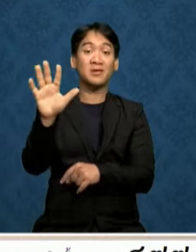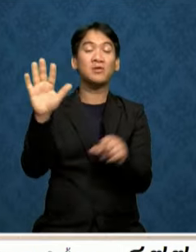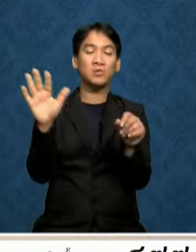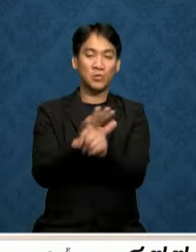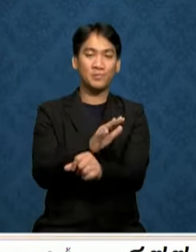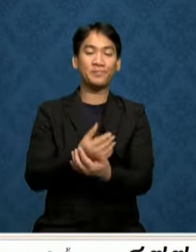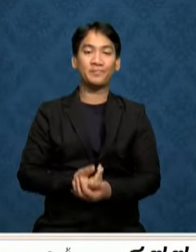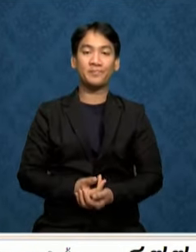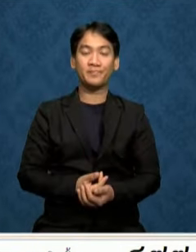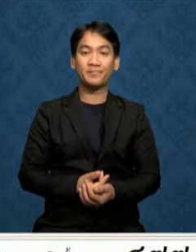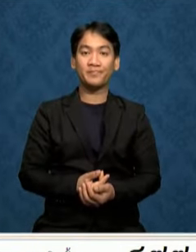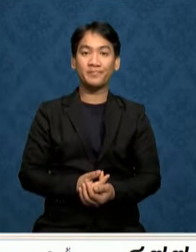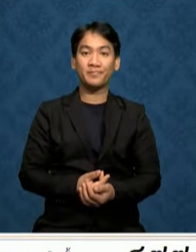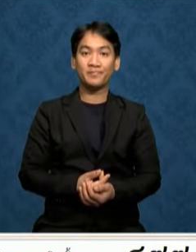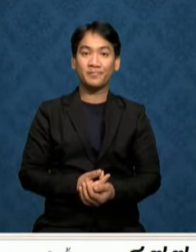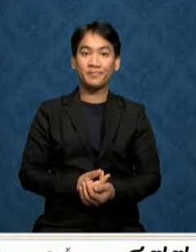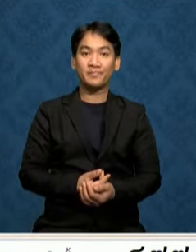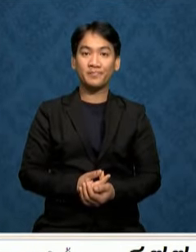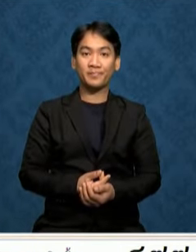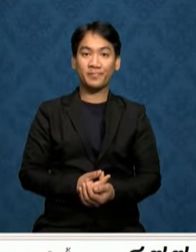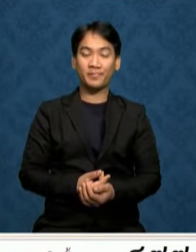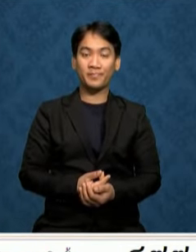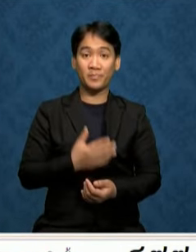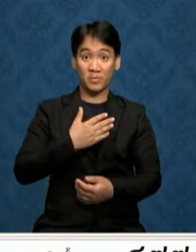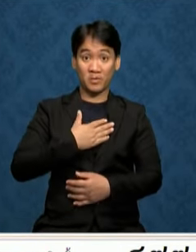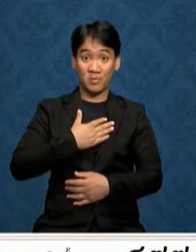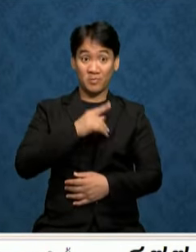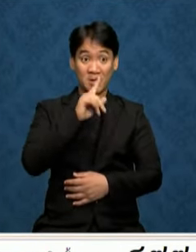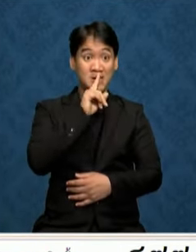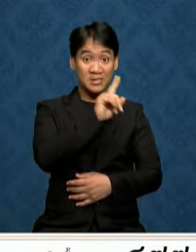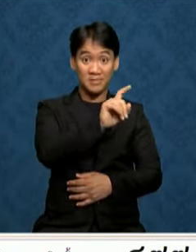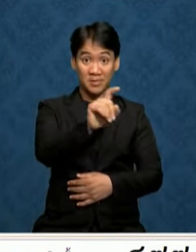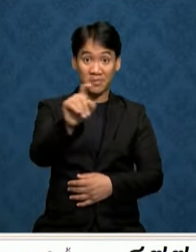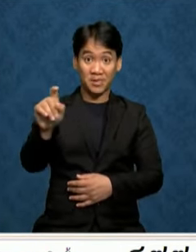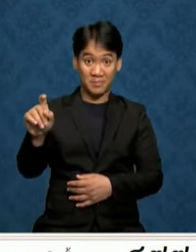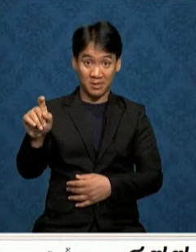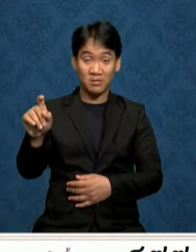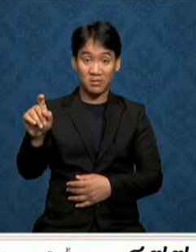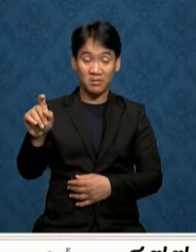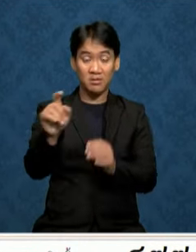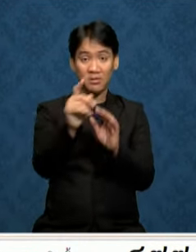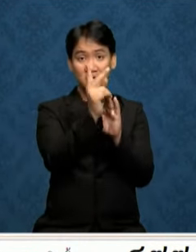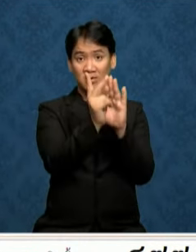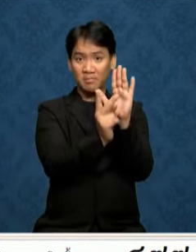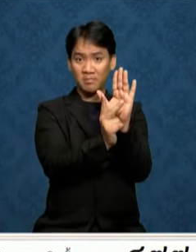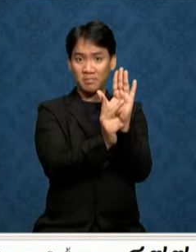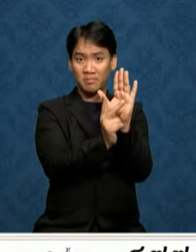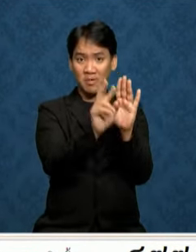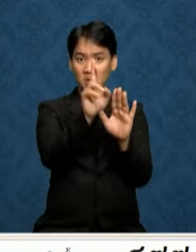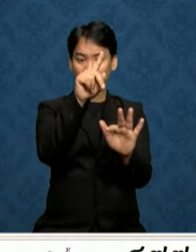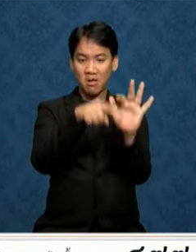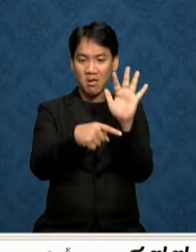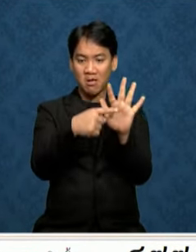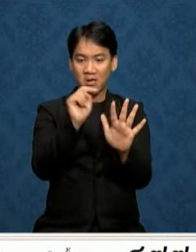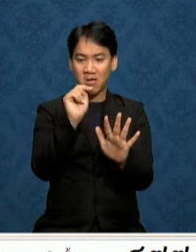ครับต่อไปผมจะถามมติจากที่ประชุมว่าจะรับหลักการแห่งร่างพระราชบัญญัติทั้ง2ฉบับห